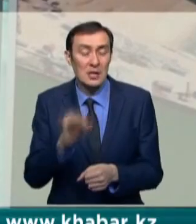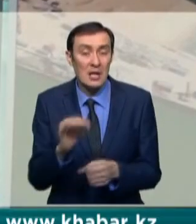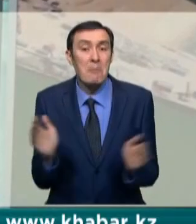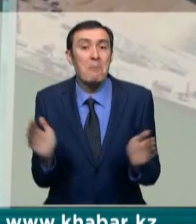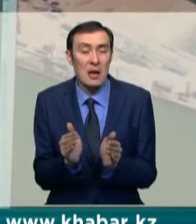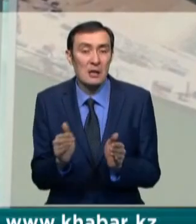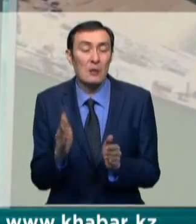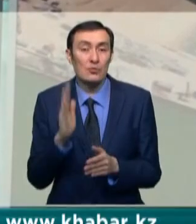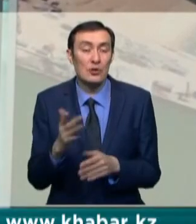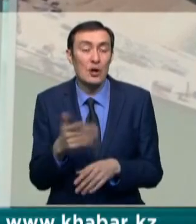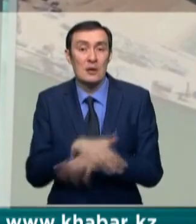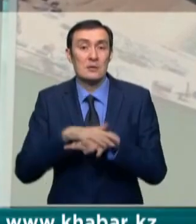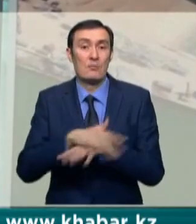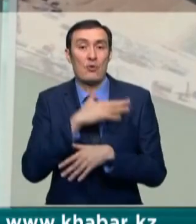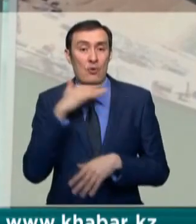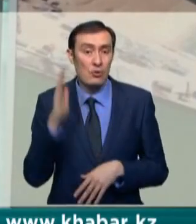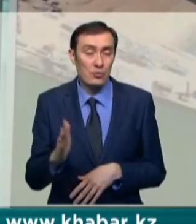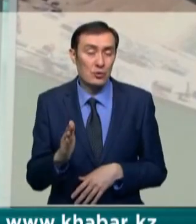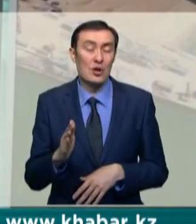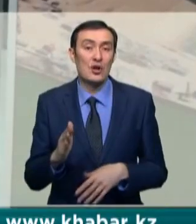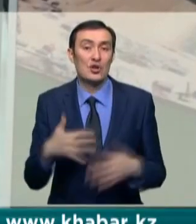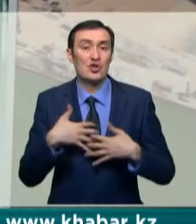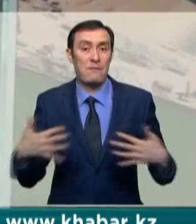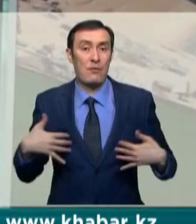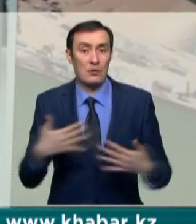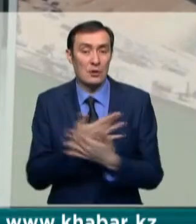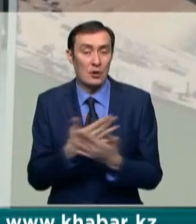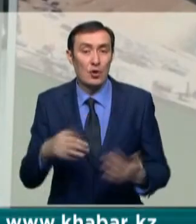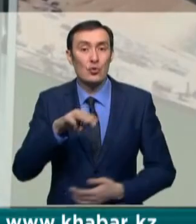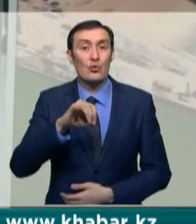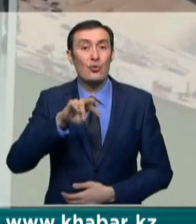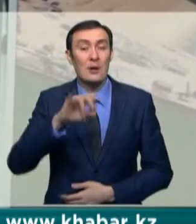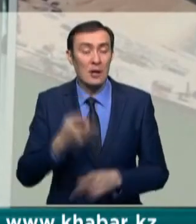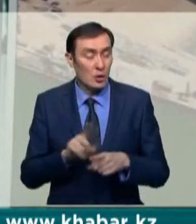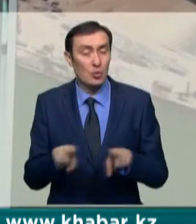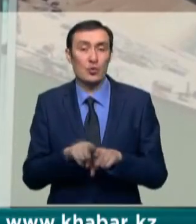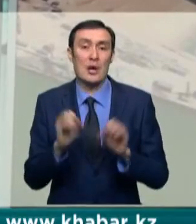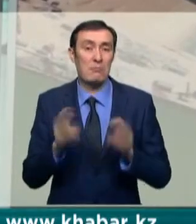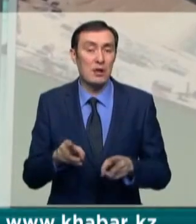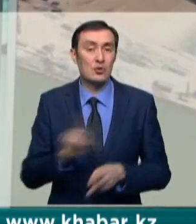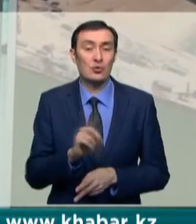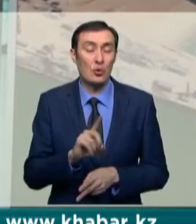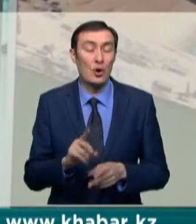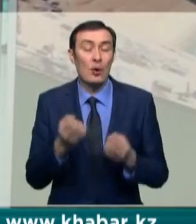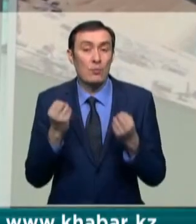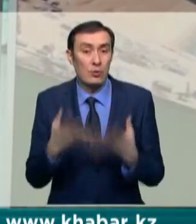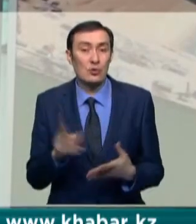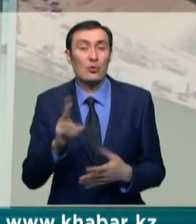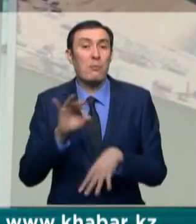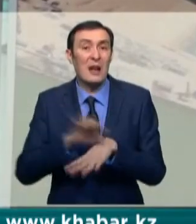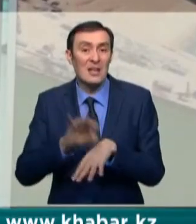маленькой площади будет собираться большое количество тюленей. Это тоже чревато тем, что тюлени